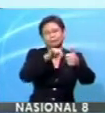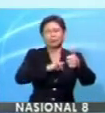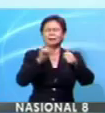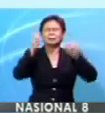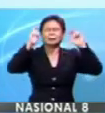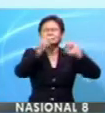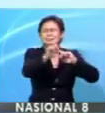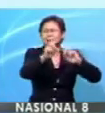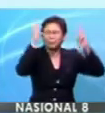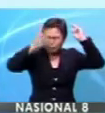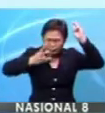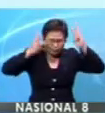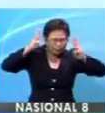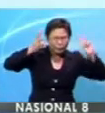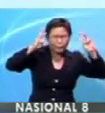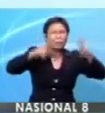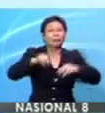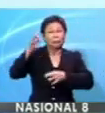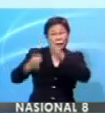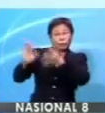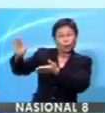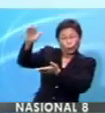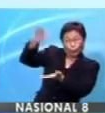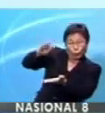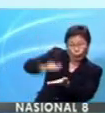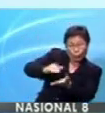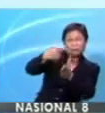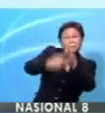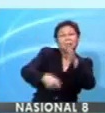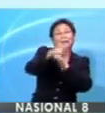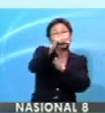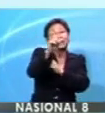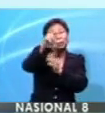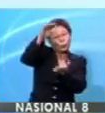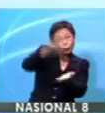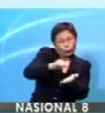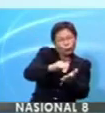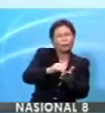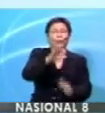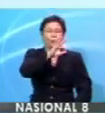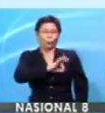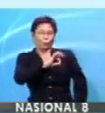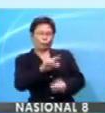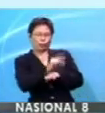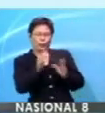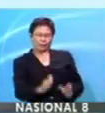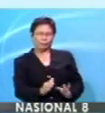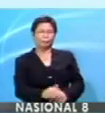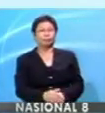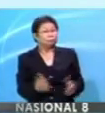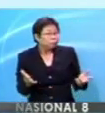jangan bimbang tentang isu yang dikeluar ini kalau dia nak kurangkan dia punya caj dia keseluruhannya lebih menguntungkan pengguna